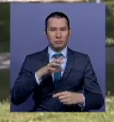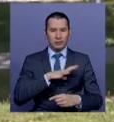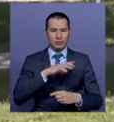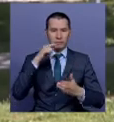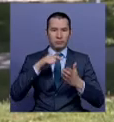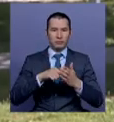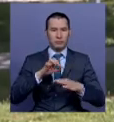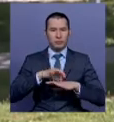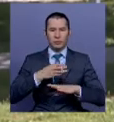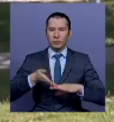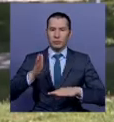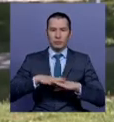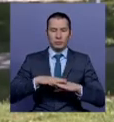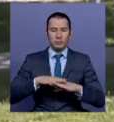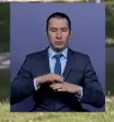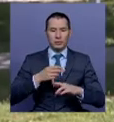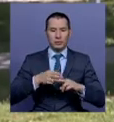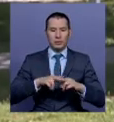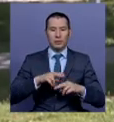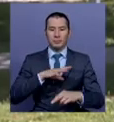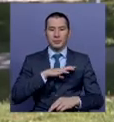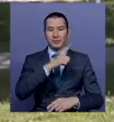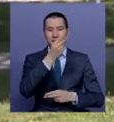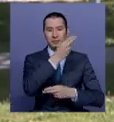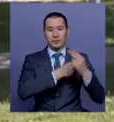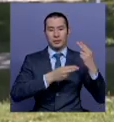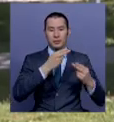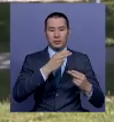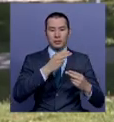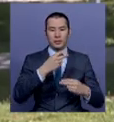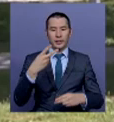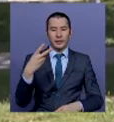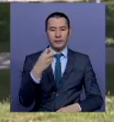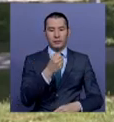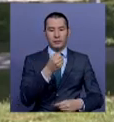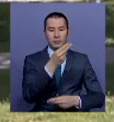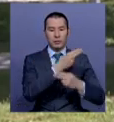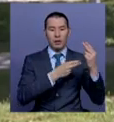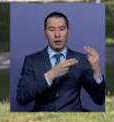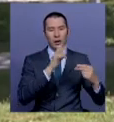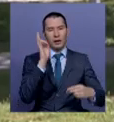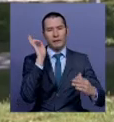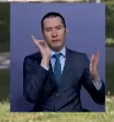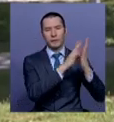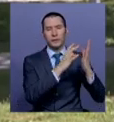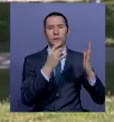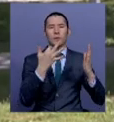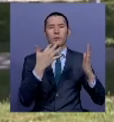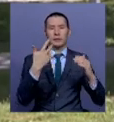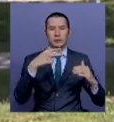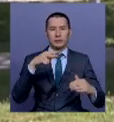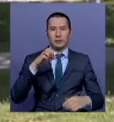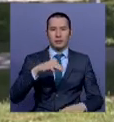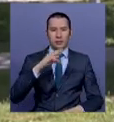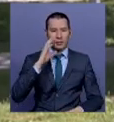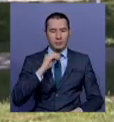шамамен 2 аптадай уақыт кетеді. Бірақ қасбеттегі сурет 30 жылға дейін сақталып тұра алады екен. Бұл індетпен күресіп жүрген жандардың